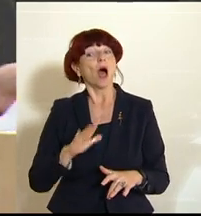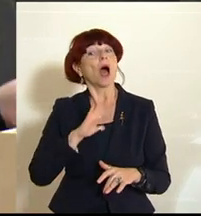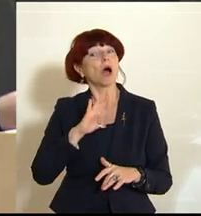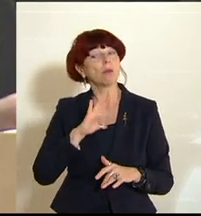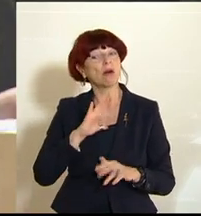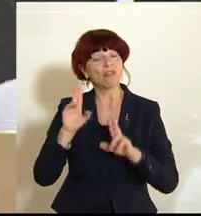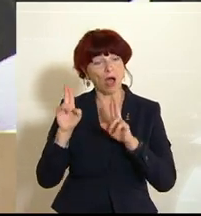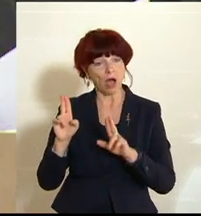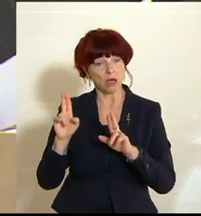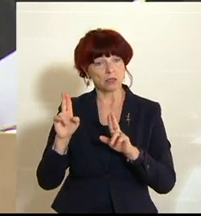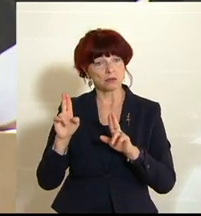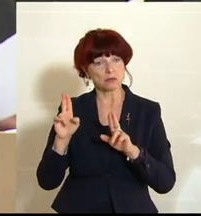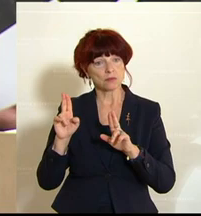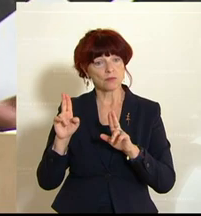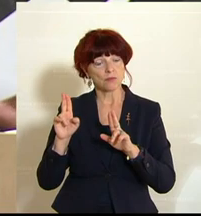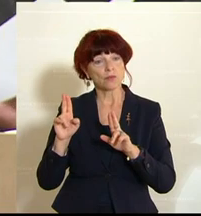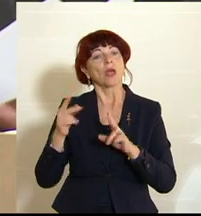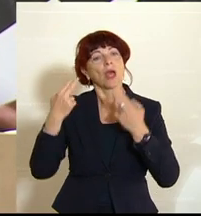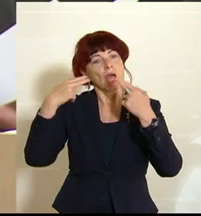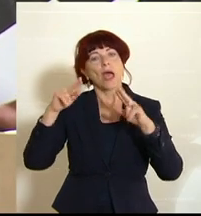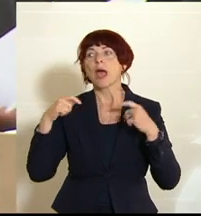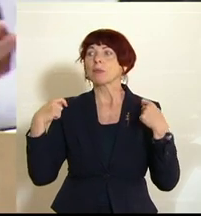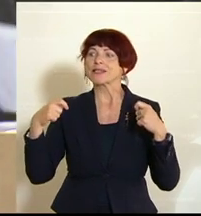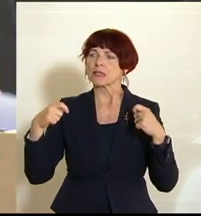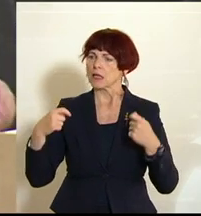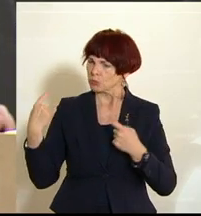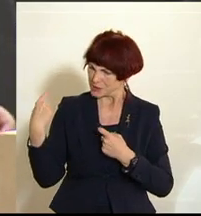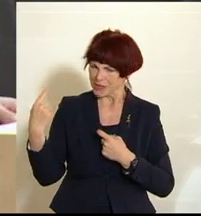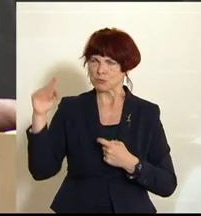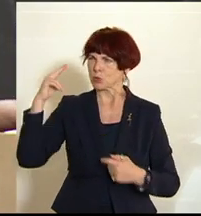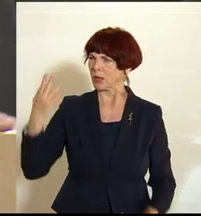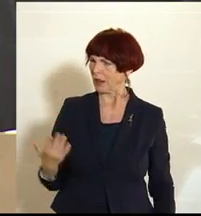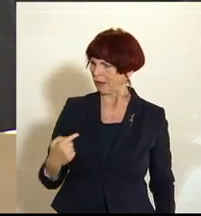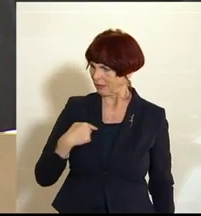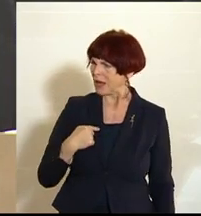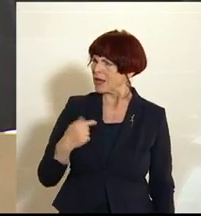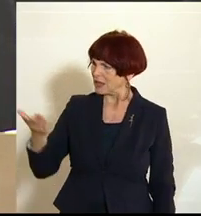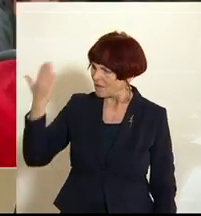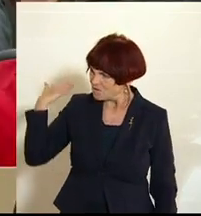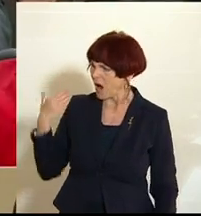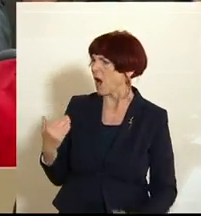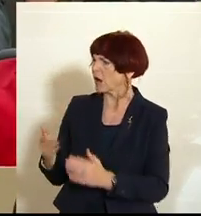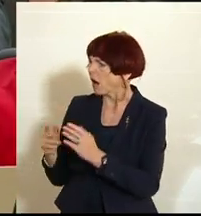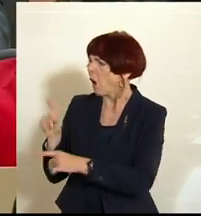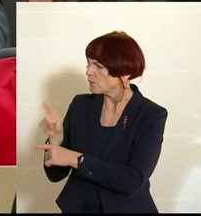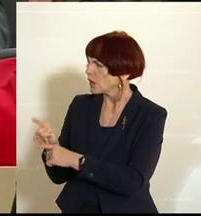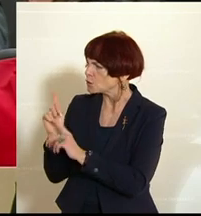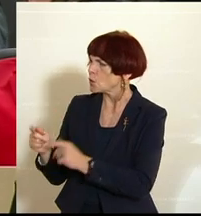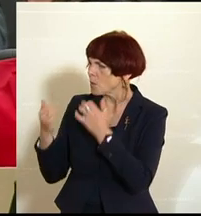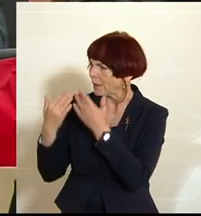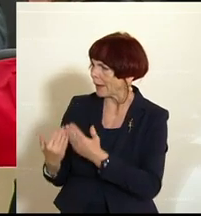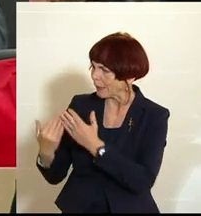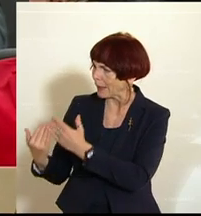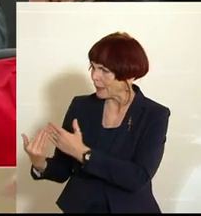ist, und Herr Präsident, denken Sie einmal darüber nach, ich habe das jetzt nachzählen lassen. Wir haben